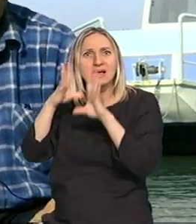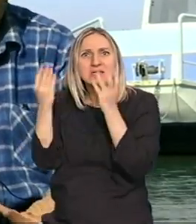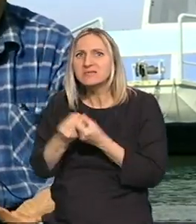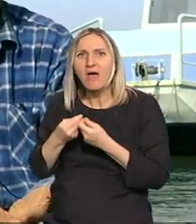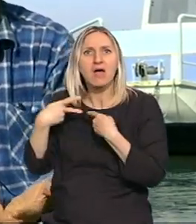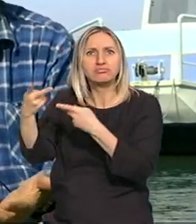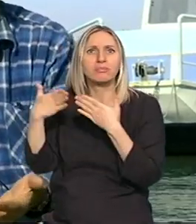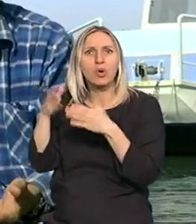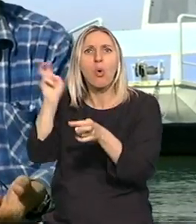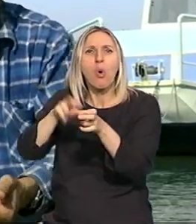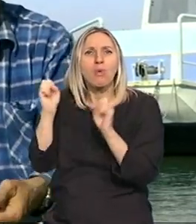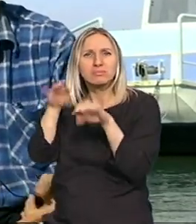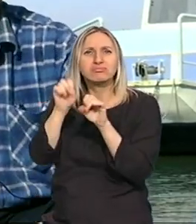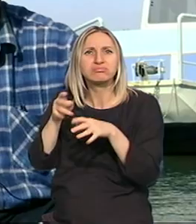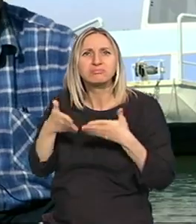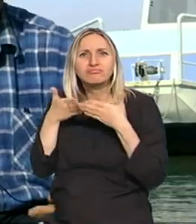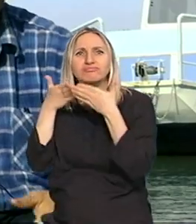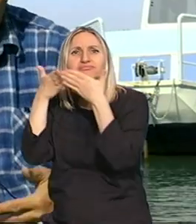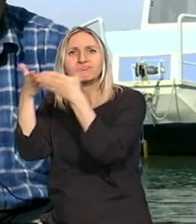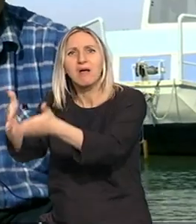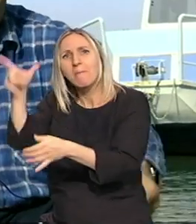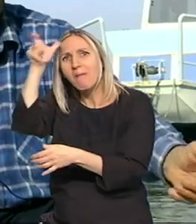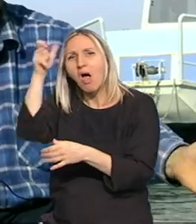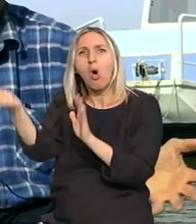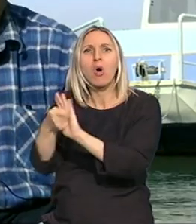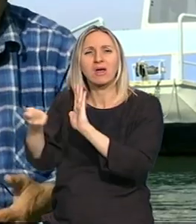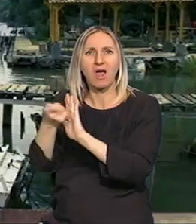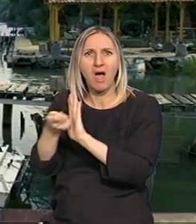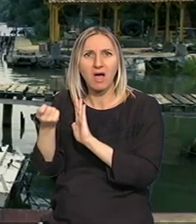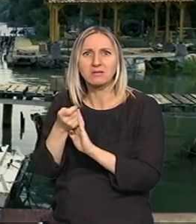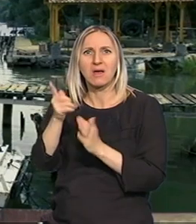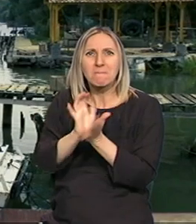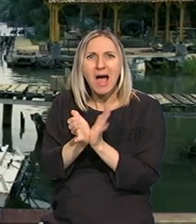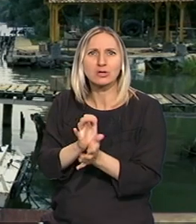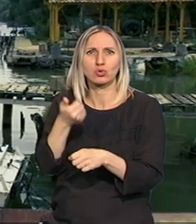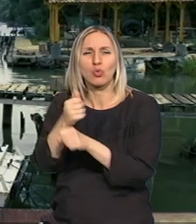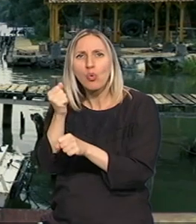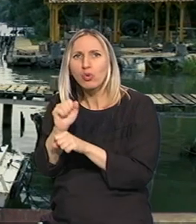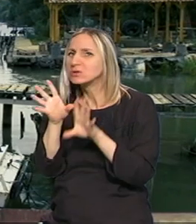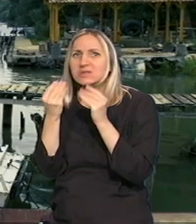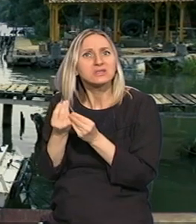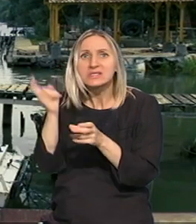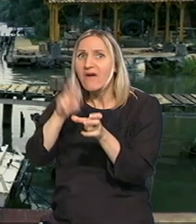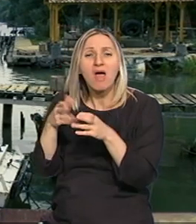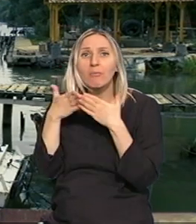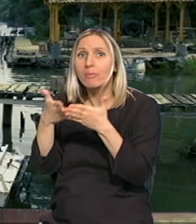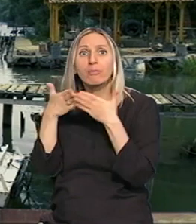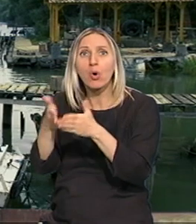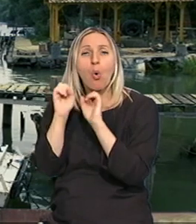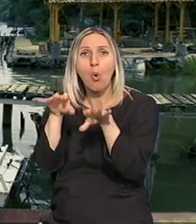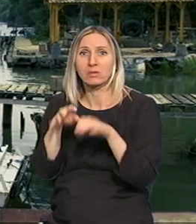Beograd. Nosili pasulj, kukuru, sve se to nosilo brodo. To pristanište, ta carinarnica,